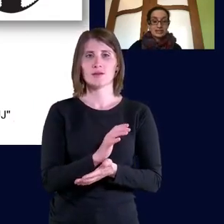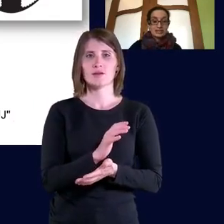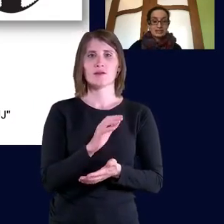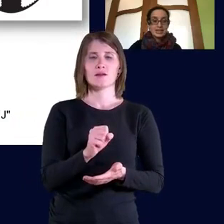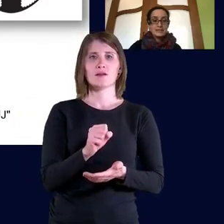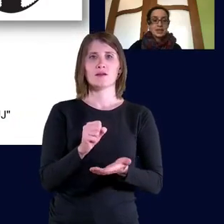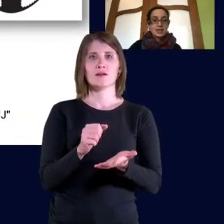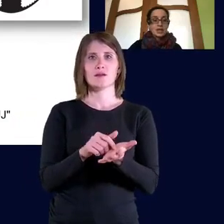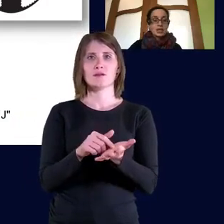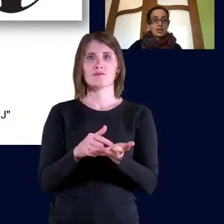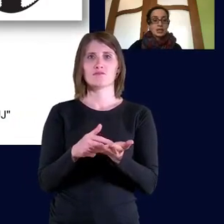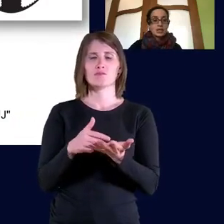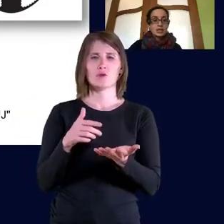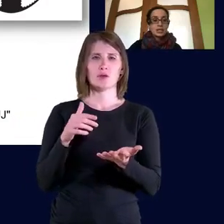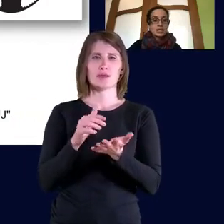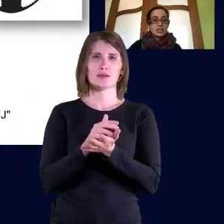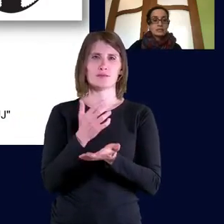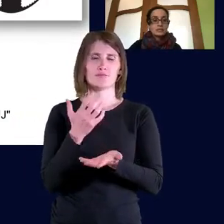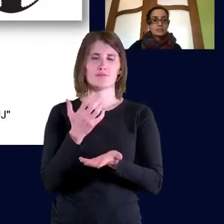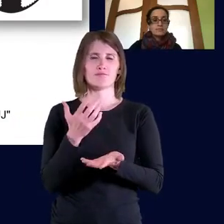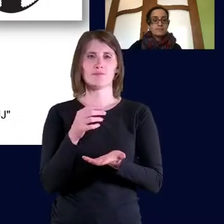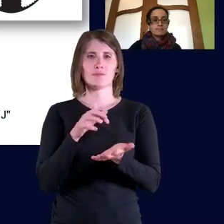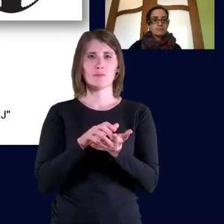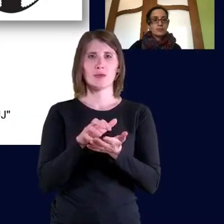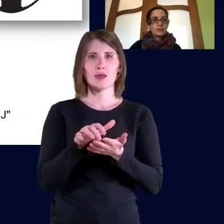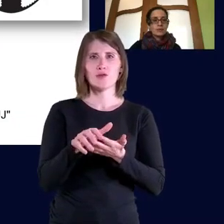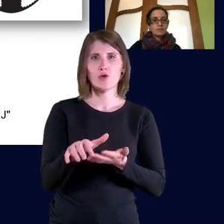Biedronka azjatycka i